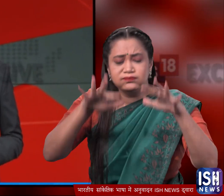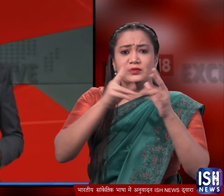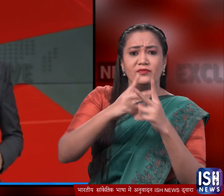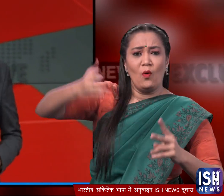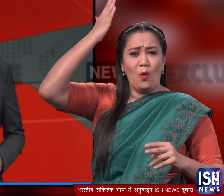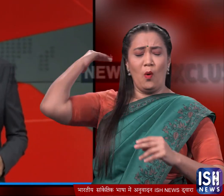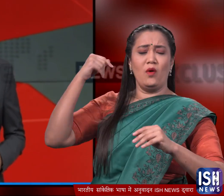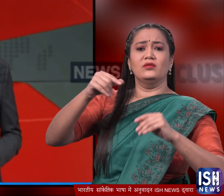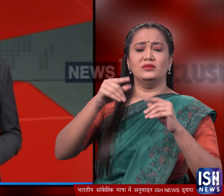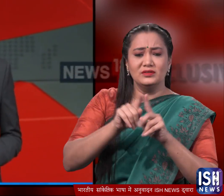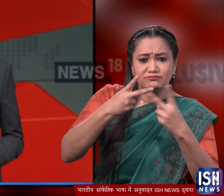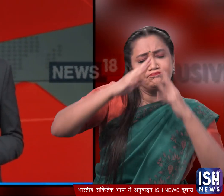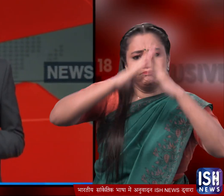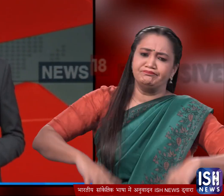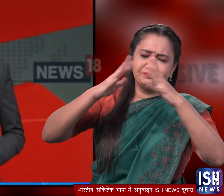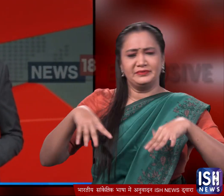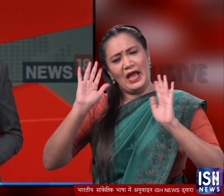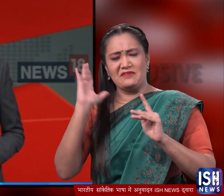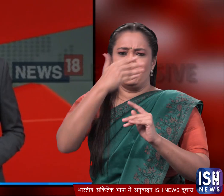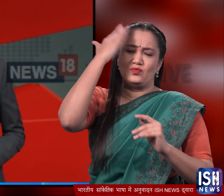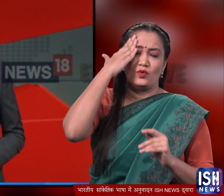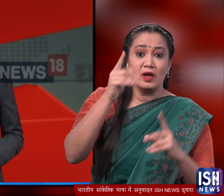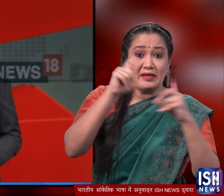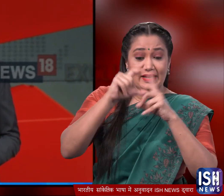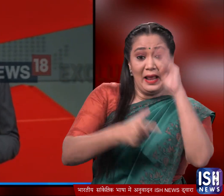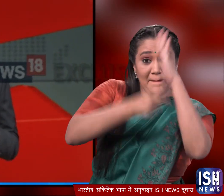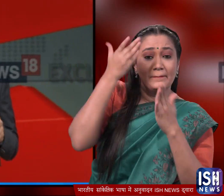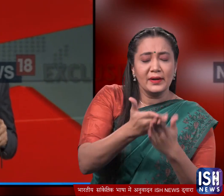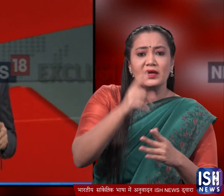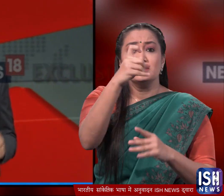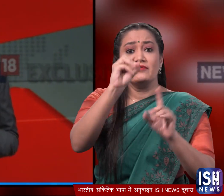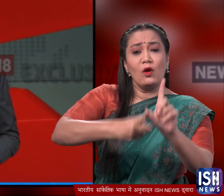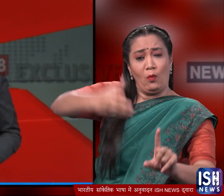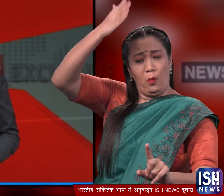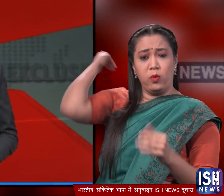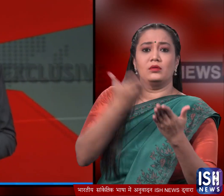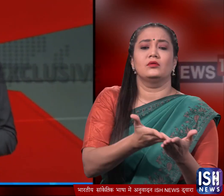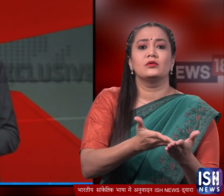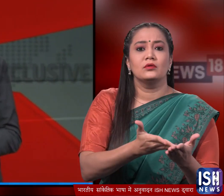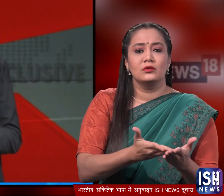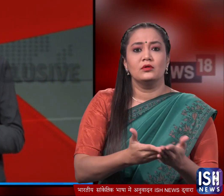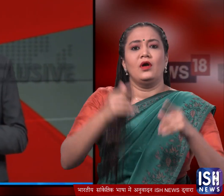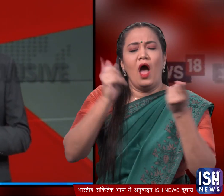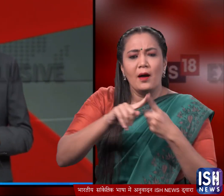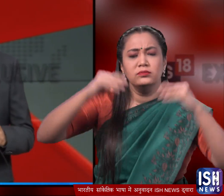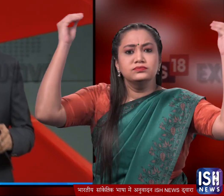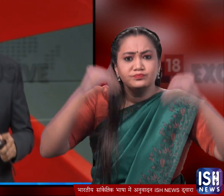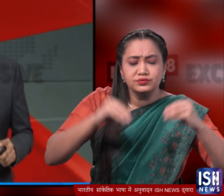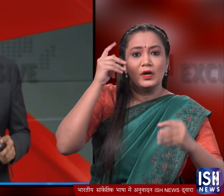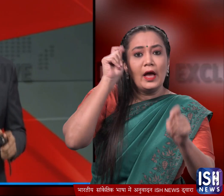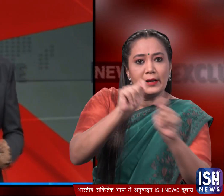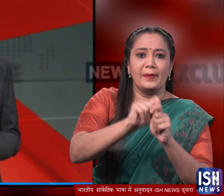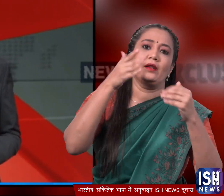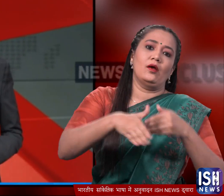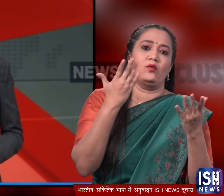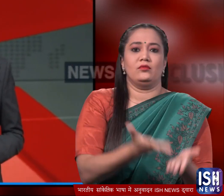से पुरानी इमारतों के जमींदोज होने का खतरा वैसे भी होता है और दिल्ली की ये इमारत तो लगभग 70 साल पुरानी थी, जिसमें बारिश के मौसम में ही मरम्मत